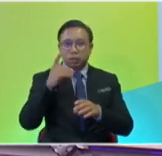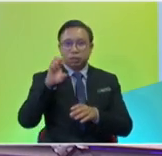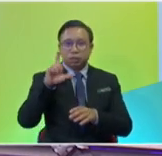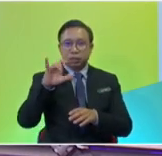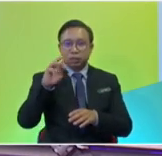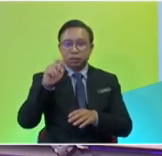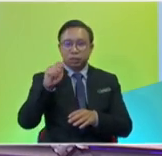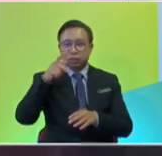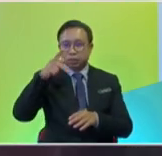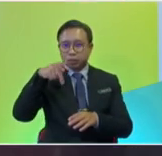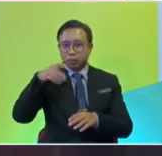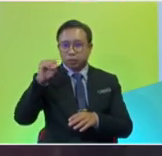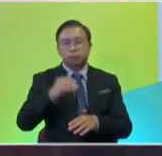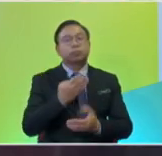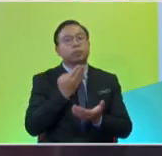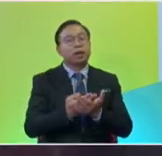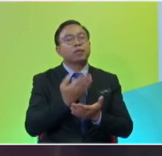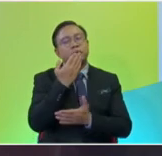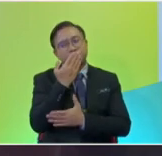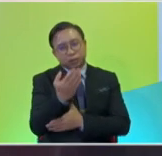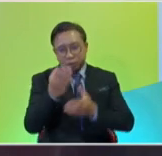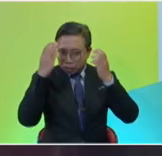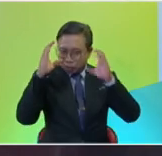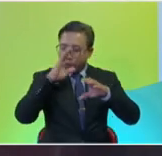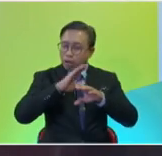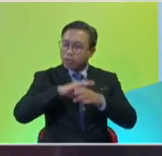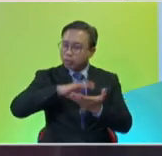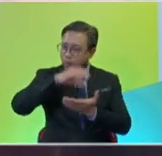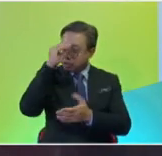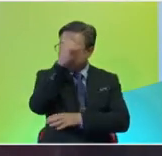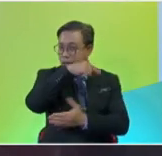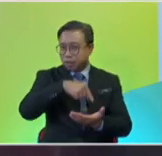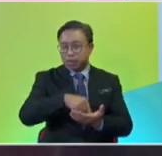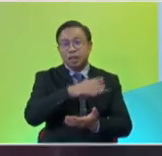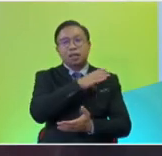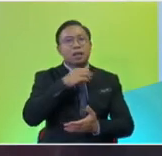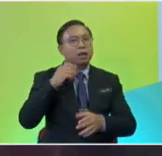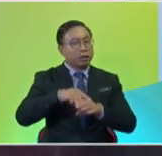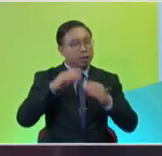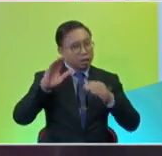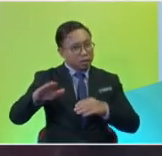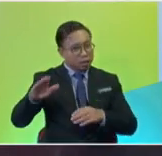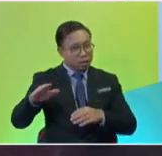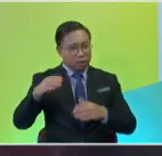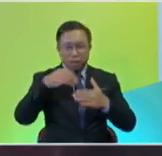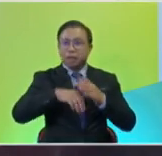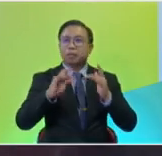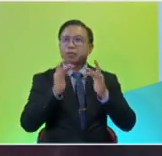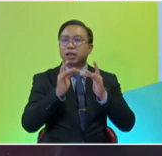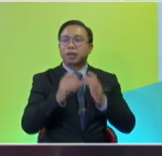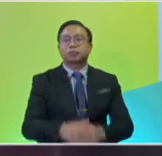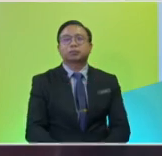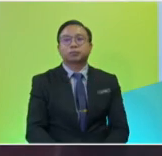KPM Oke baik sekali atas pembelajaran kita pada akhirnya juga kepada adik-adik kita yang ada dalam tanya